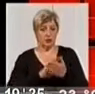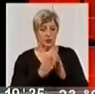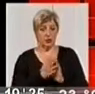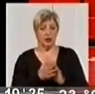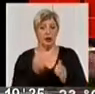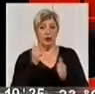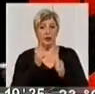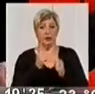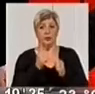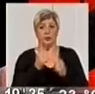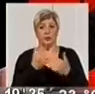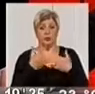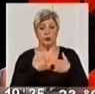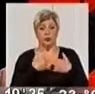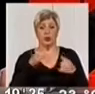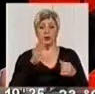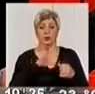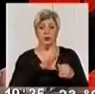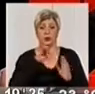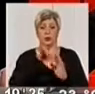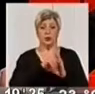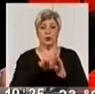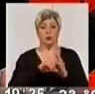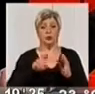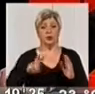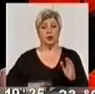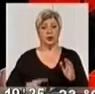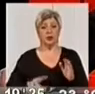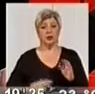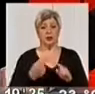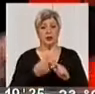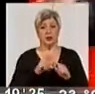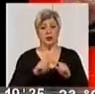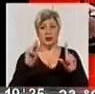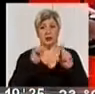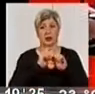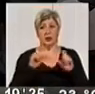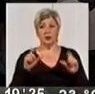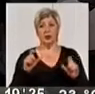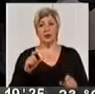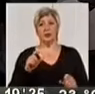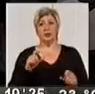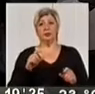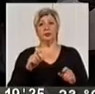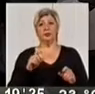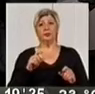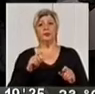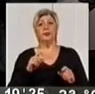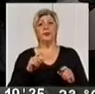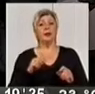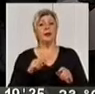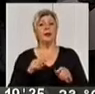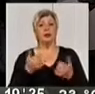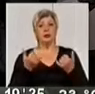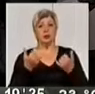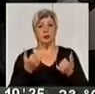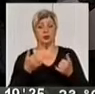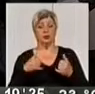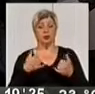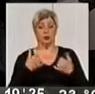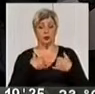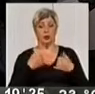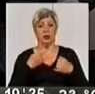у нас були присутні директори цих закладів, власники. Всі форми власності? Абсолютно, всіх, абсолютно. Сьогодні в нас на нараді